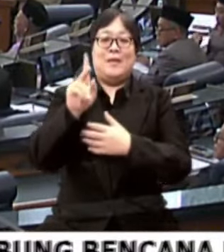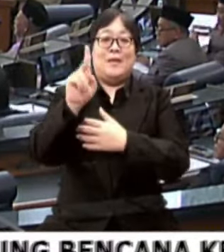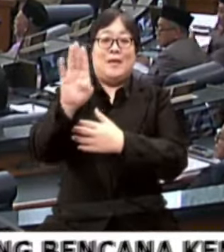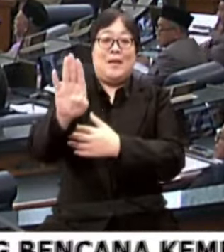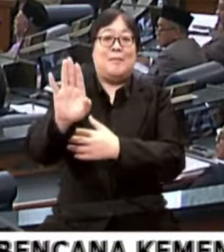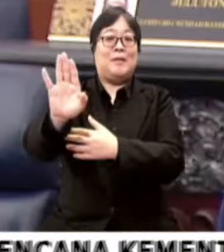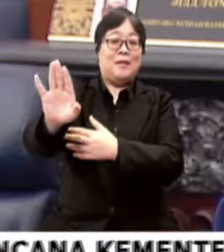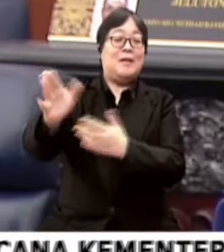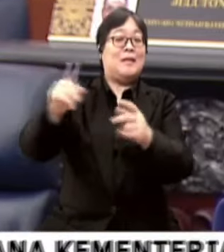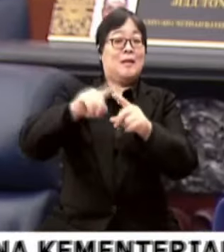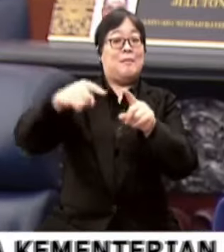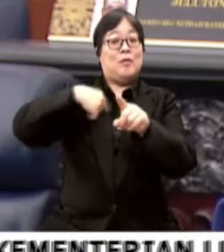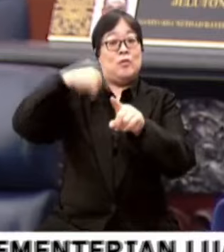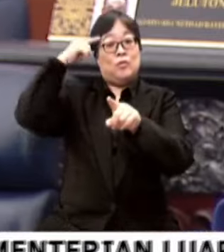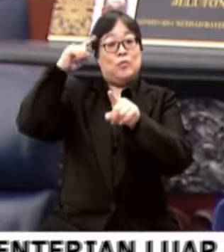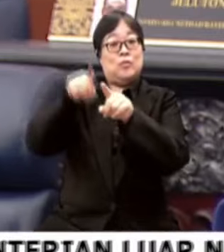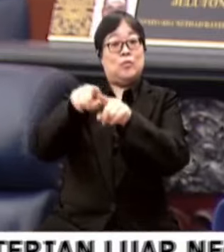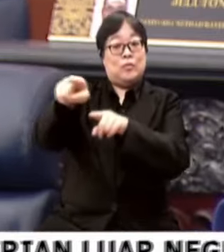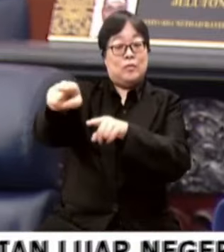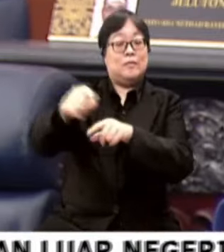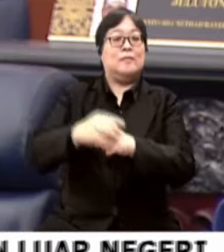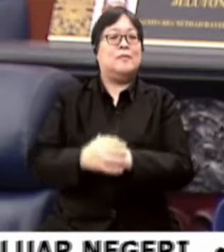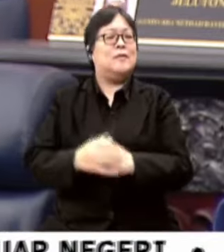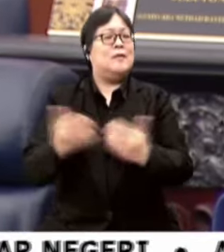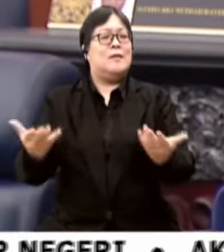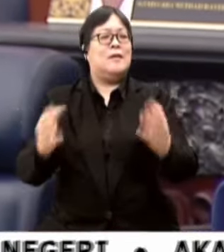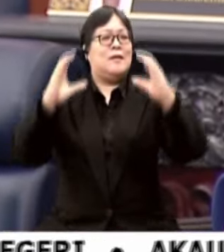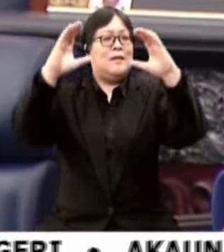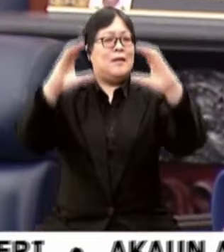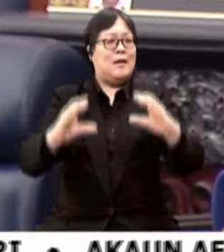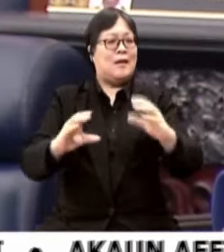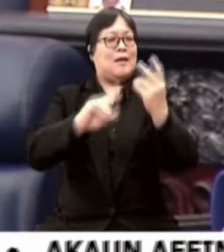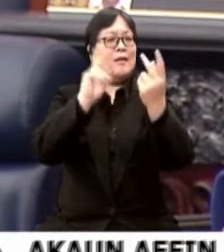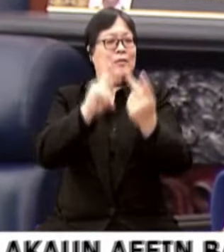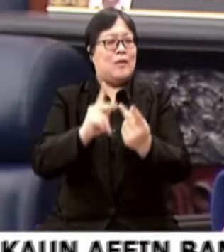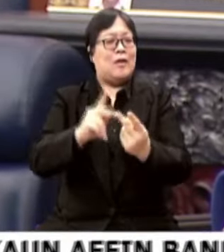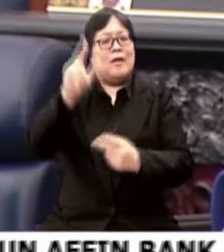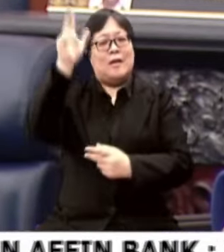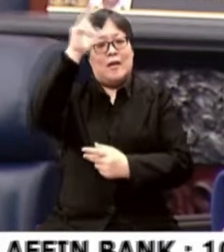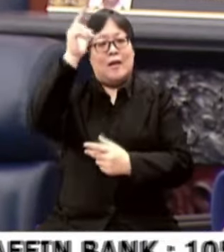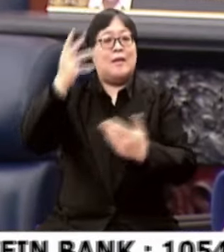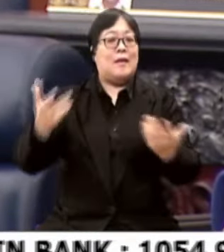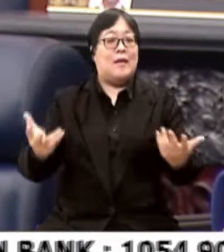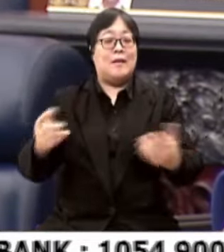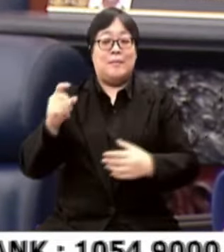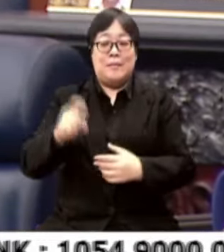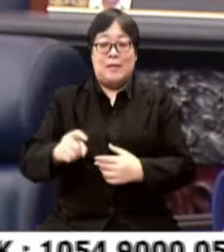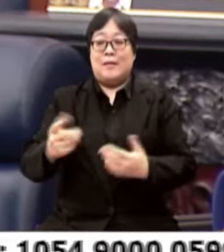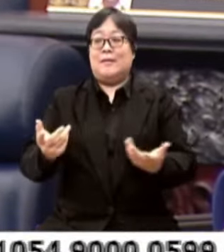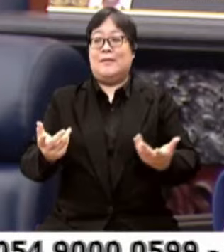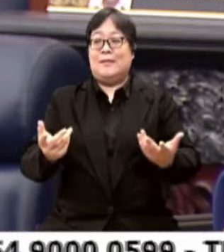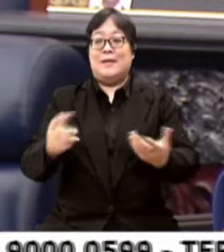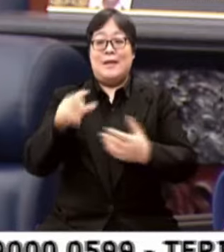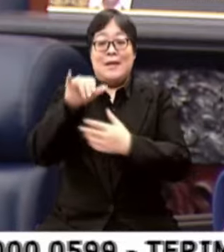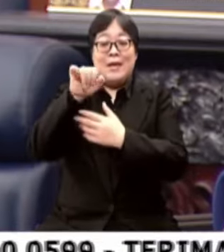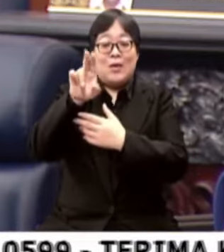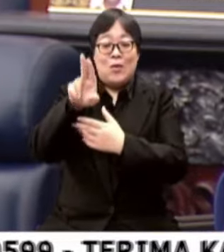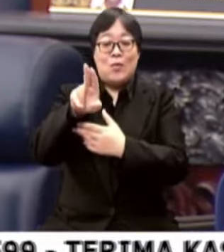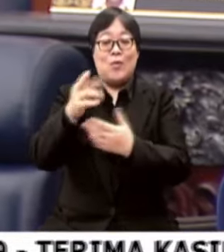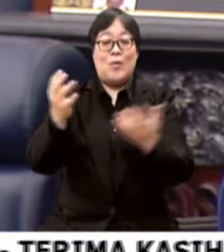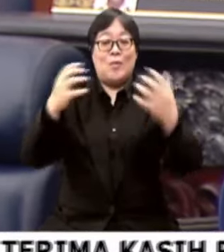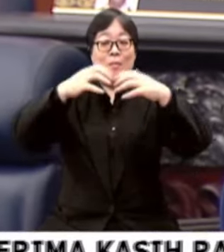Pati tapi saya setuju dengan dia Apa langkah yang diambil oleh kerajaan untuk memastikan bahwa isu